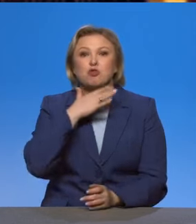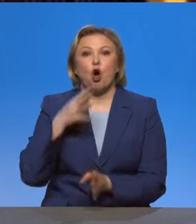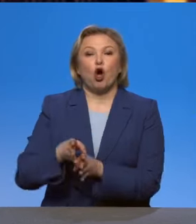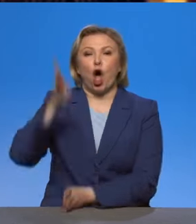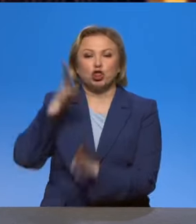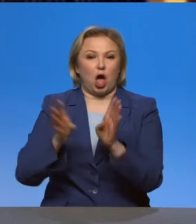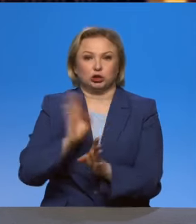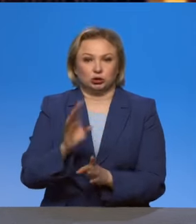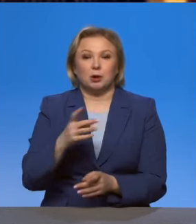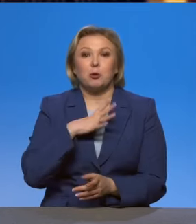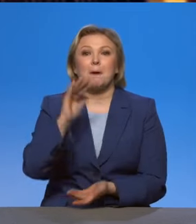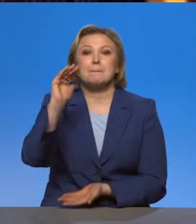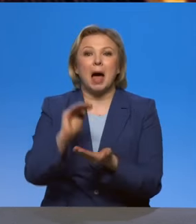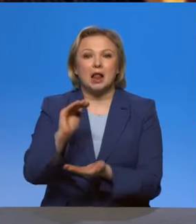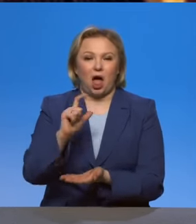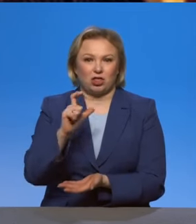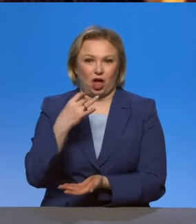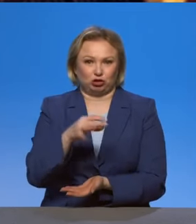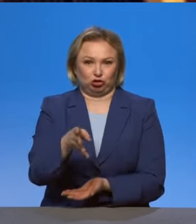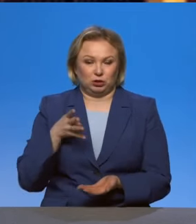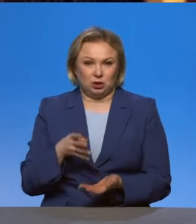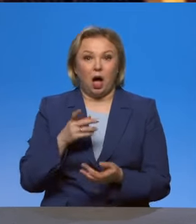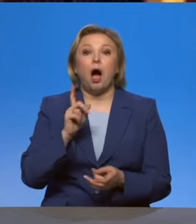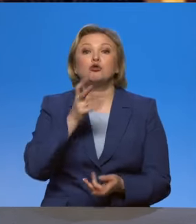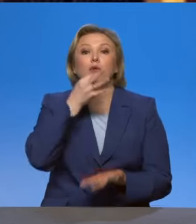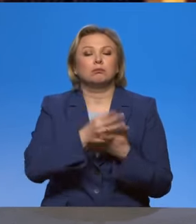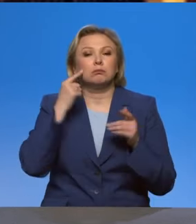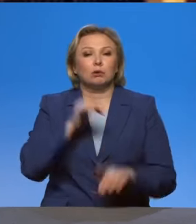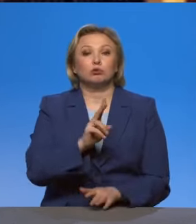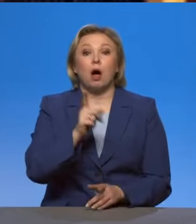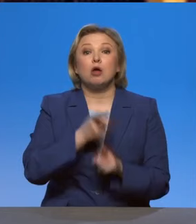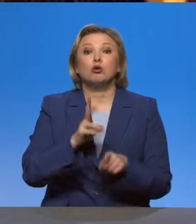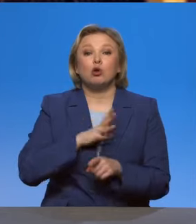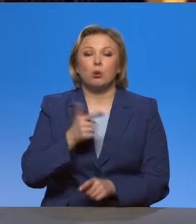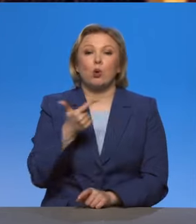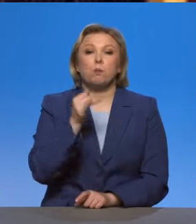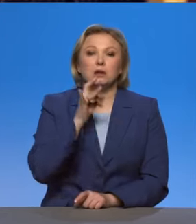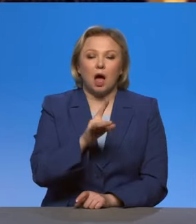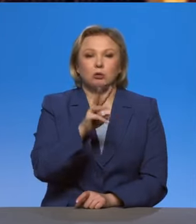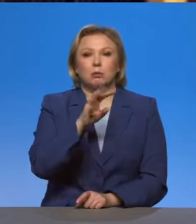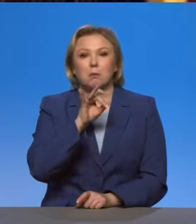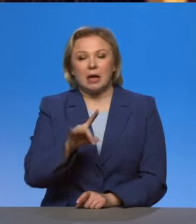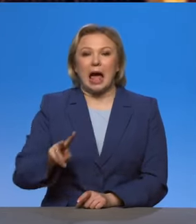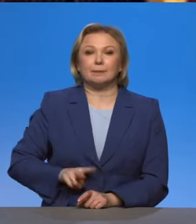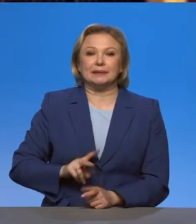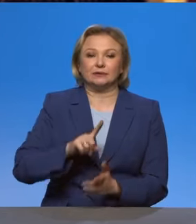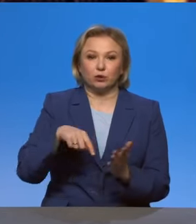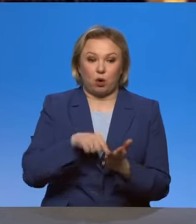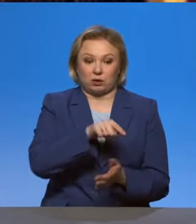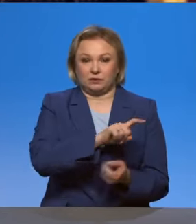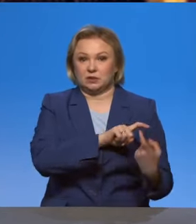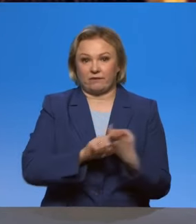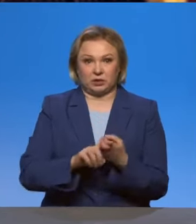волевым решением? Администрация города, угу. губернатор, мэр. Он должен это понять, потому что от него зависит, да, и сказать: